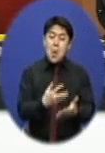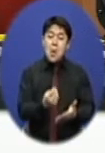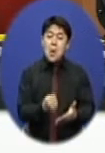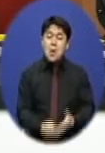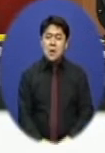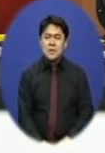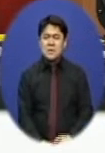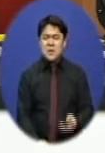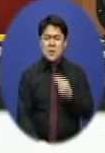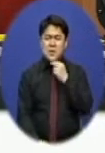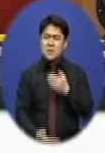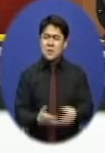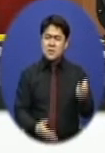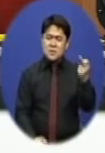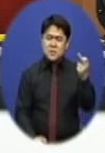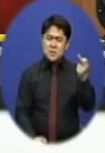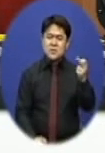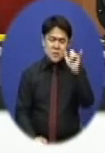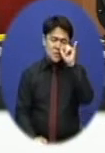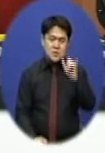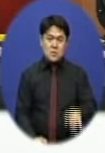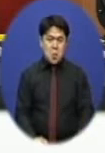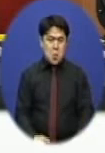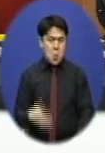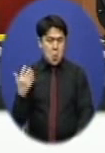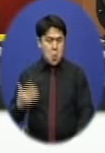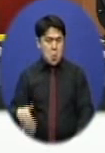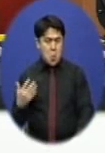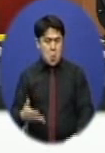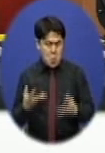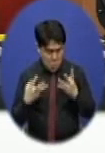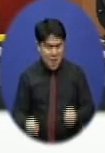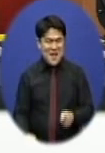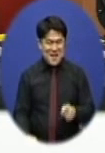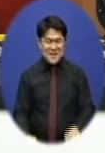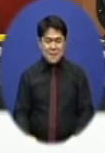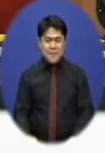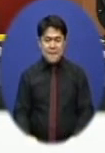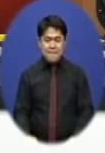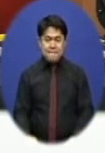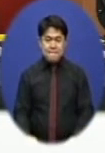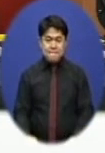한 많이 안 키워 한 12 정도 키웁니다. 아유, 아, 그것도 많죠. 그 정도면 훌륭하시죠. 예. 어, 옆에 예, 예. 사랑하는